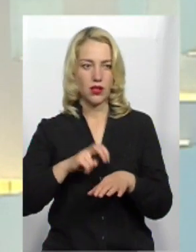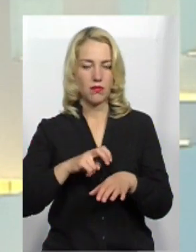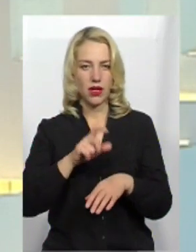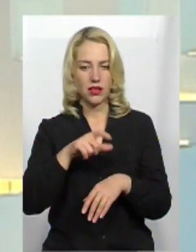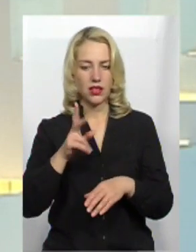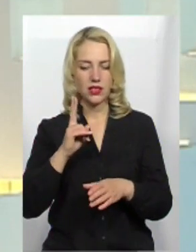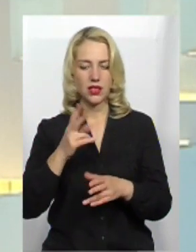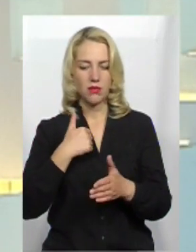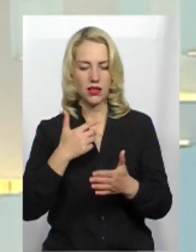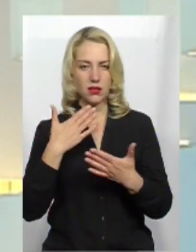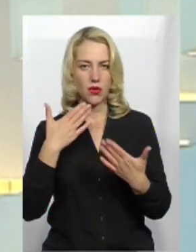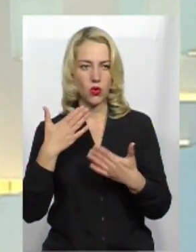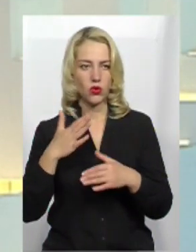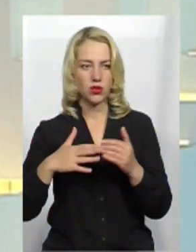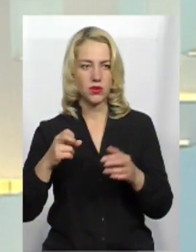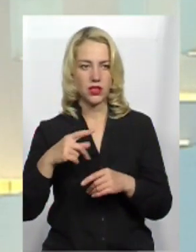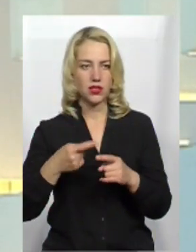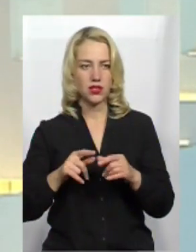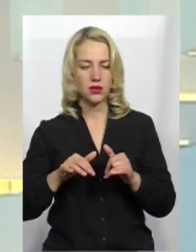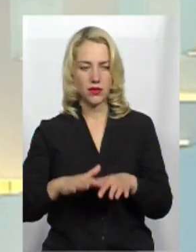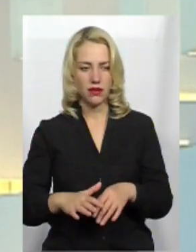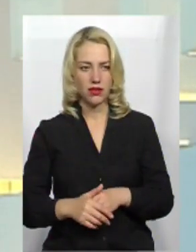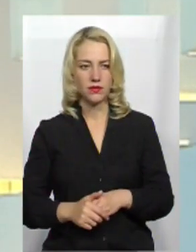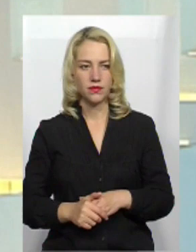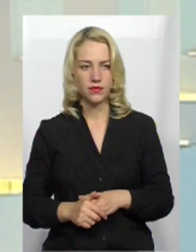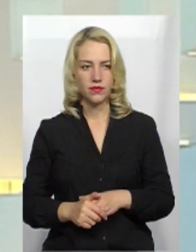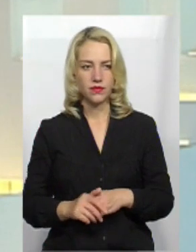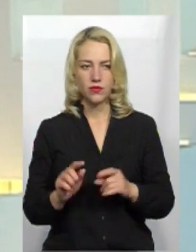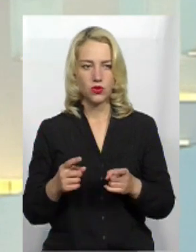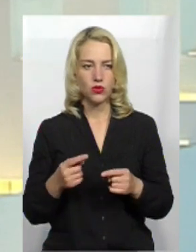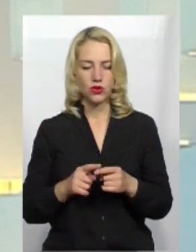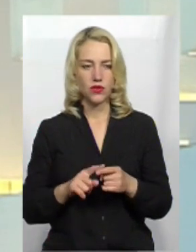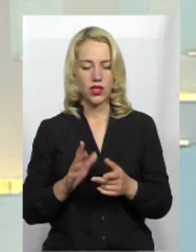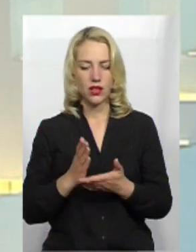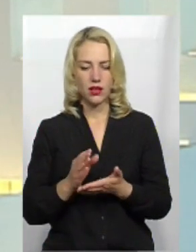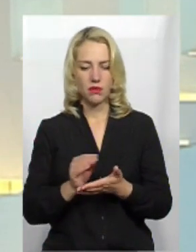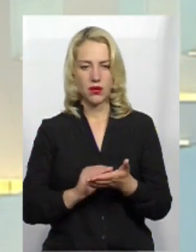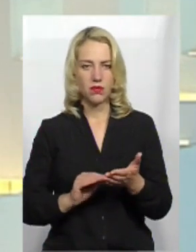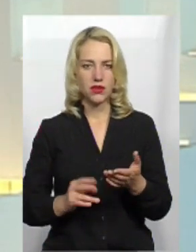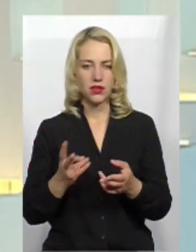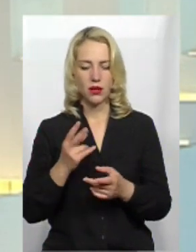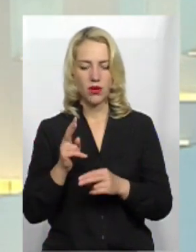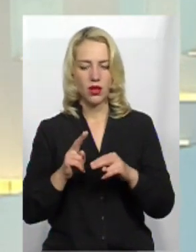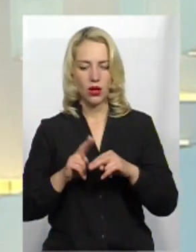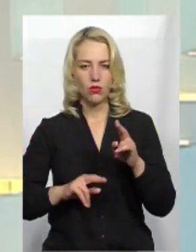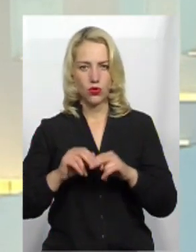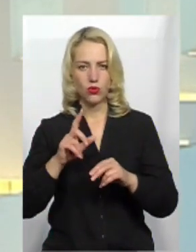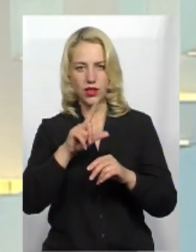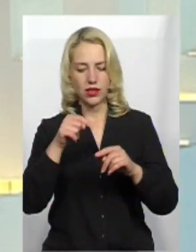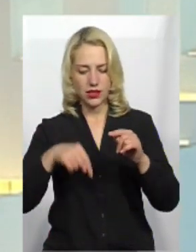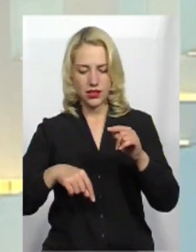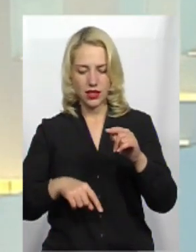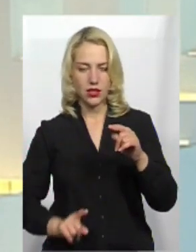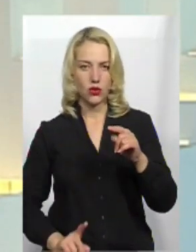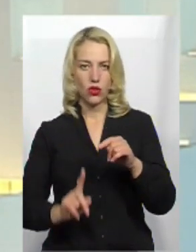медиків, якими я спілкуюся, спеціалістів цієї справи. І тому, що вона є переписана, її будувати треба знизу до верху,